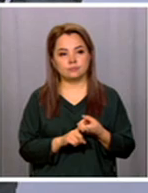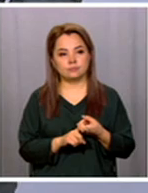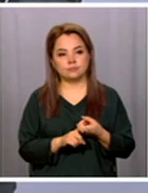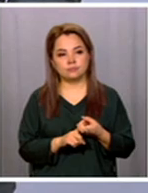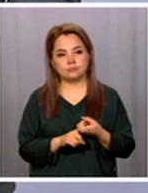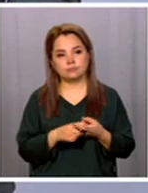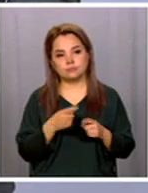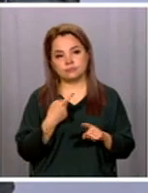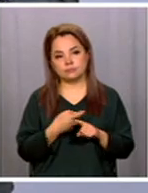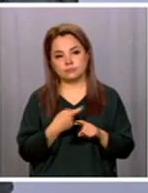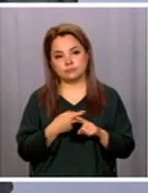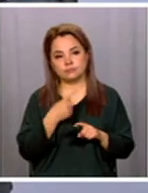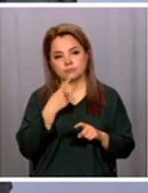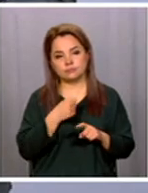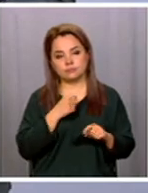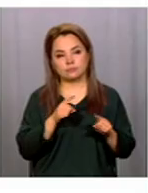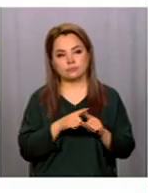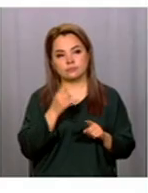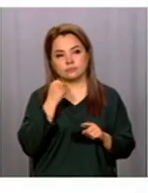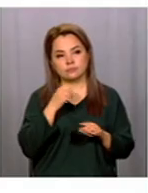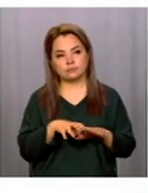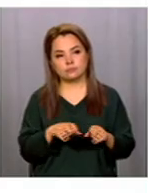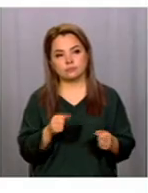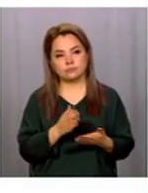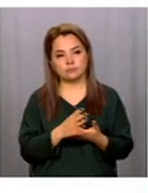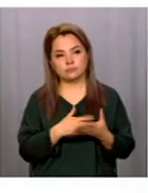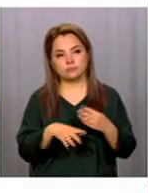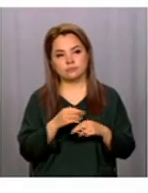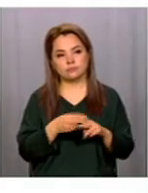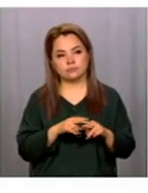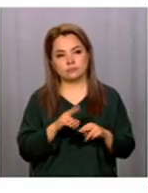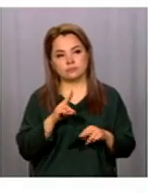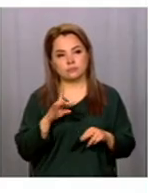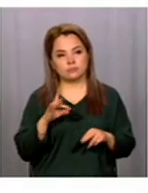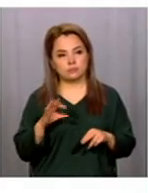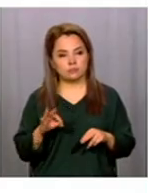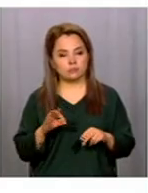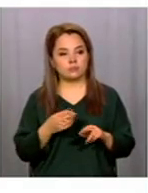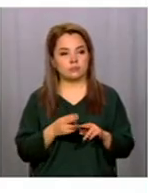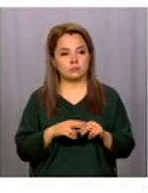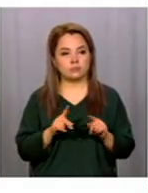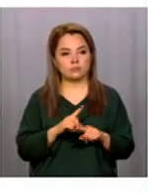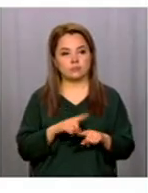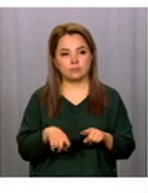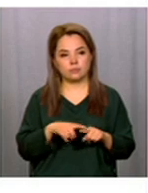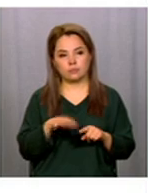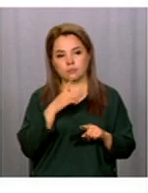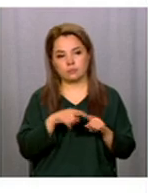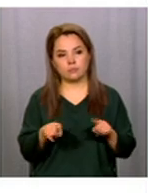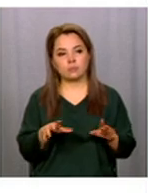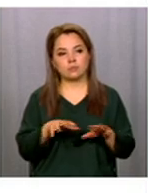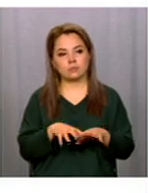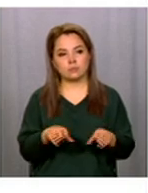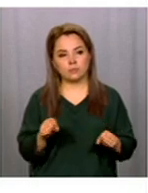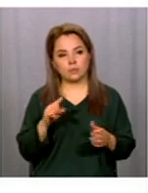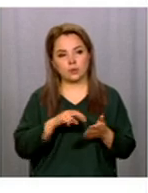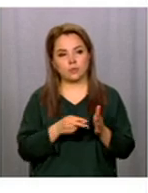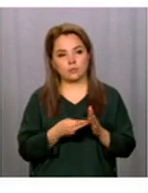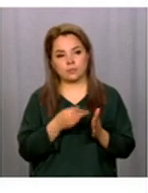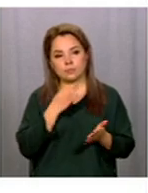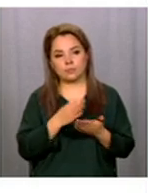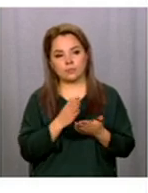гитлерлік әскер Мәскеуді алған жағдайда барлық ксро мекетін тез жаларды арада жаулап аламыз деп ойластырған еді.